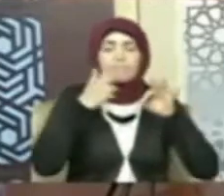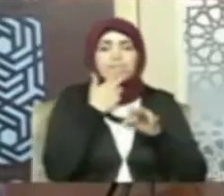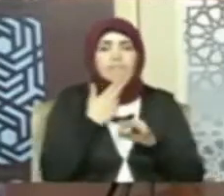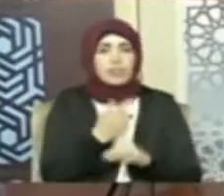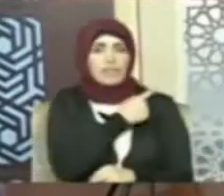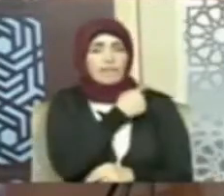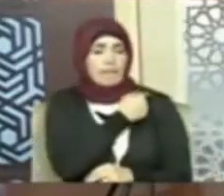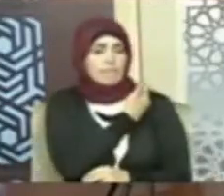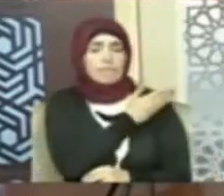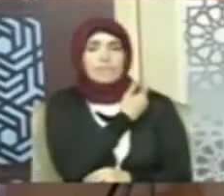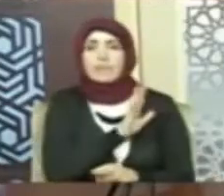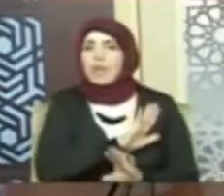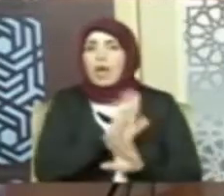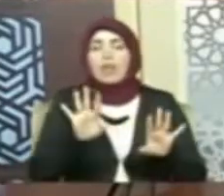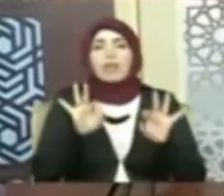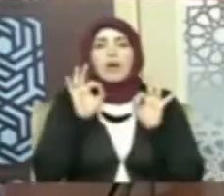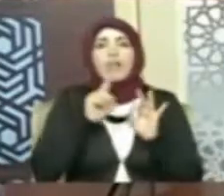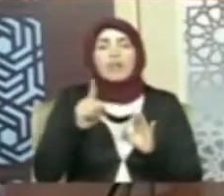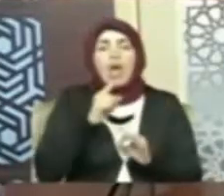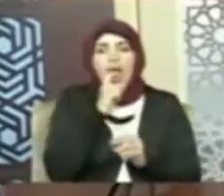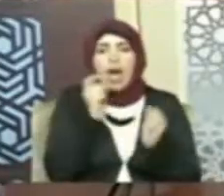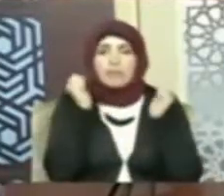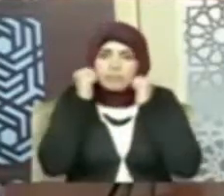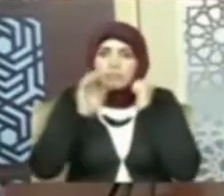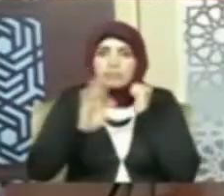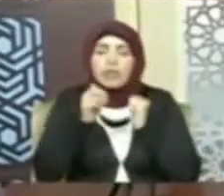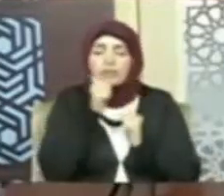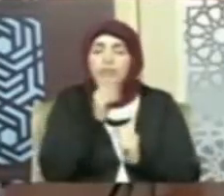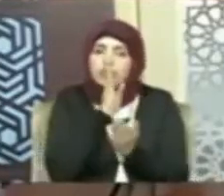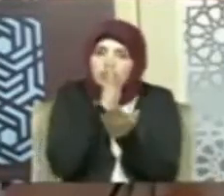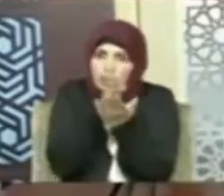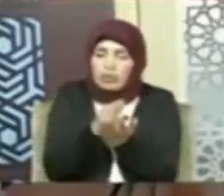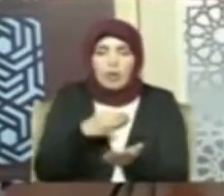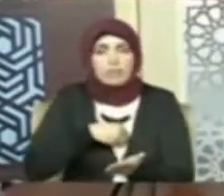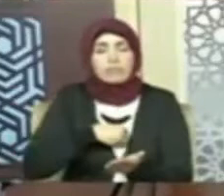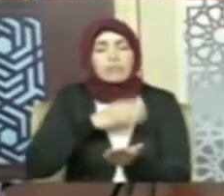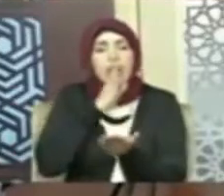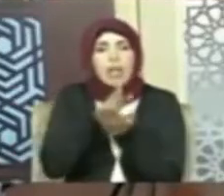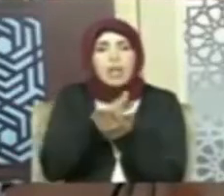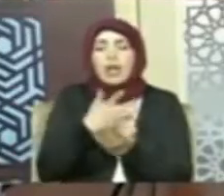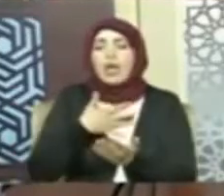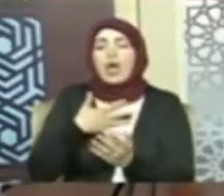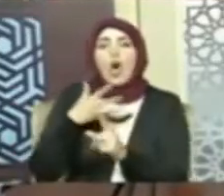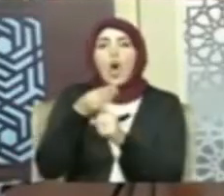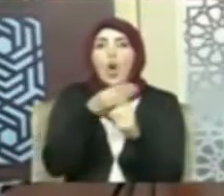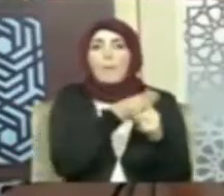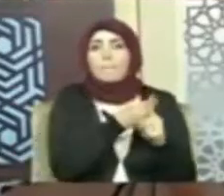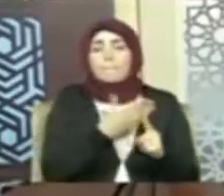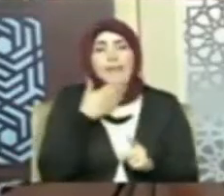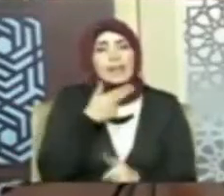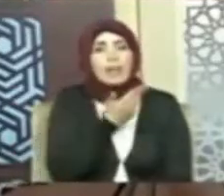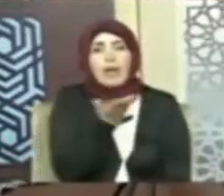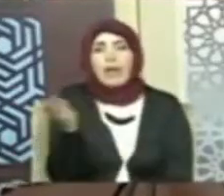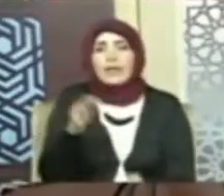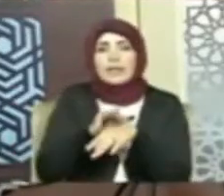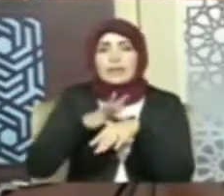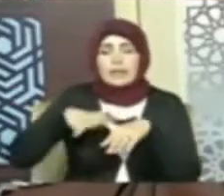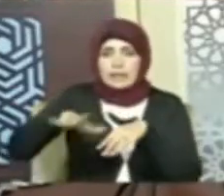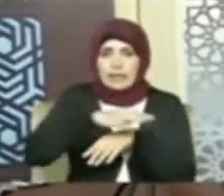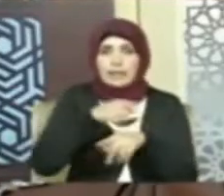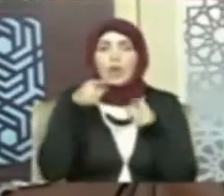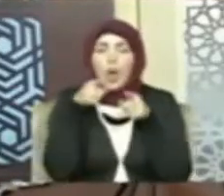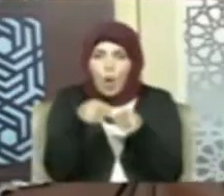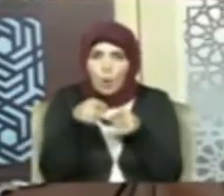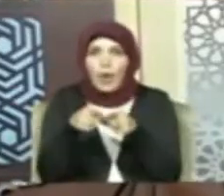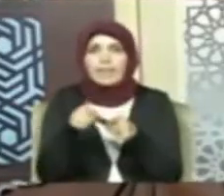الله تائبا نائبا صادقا يحب الخير للناس فقد هذه علامة